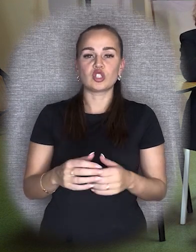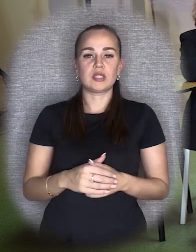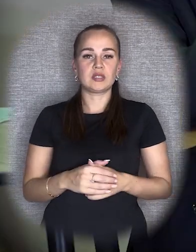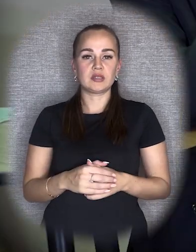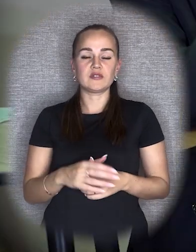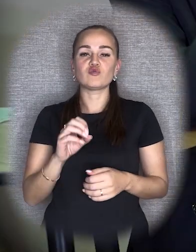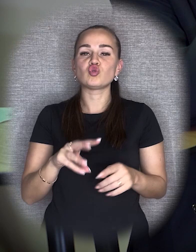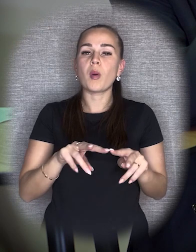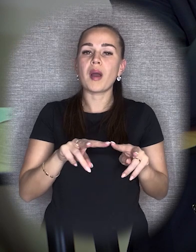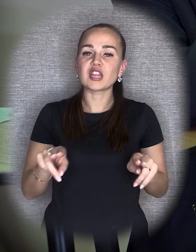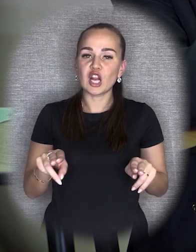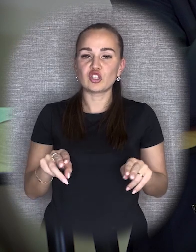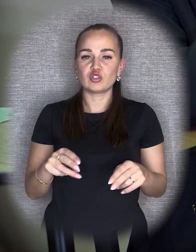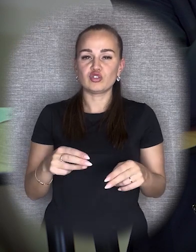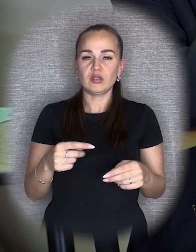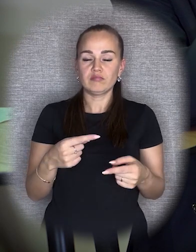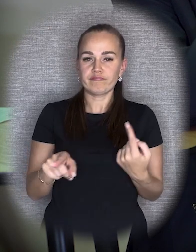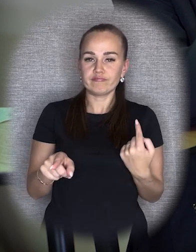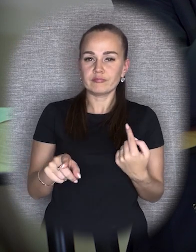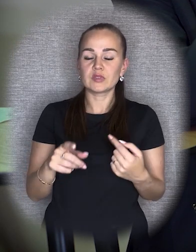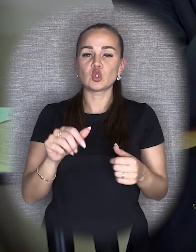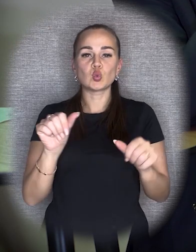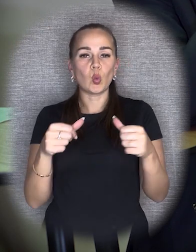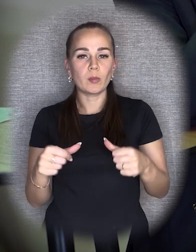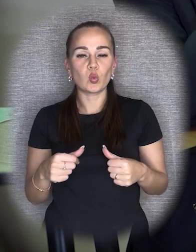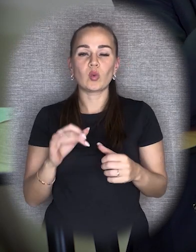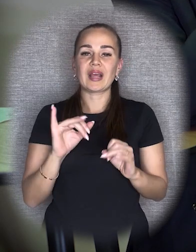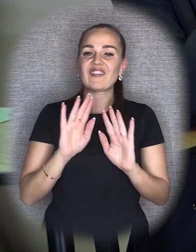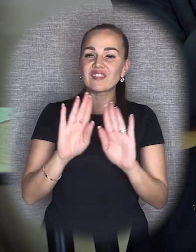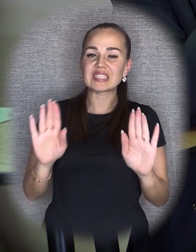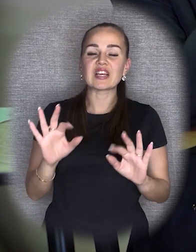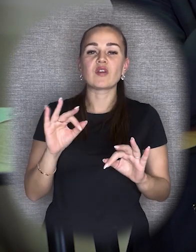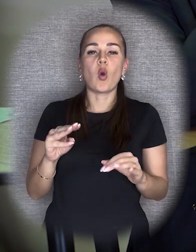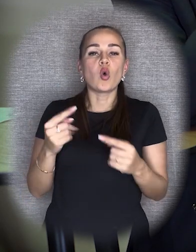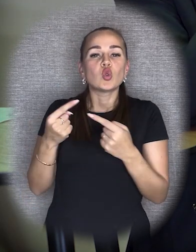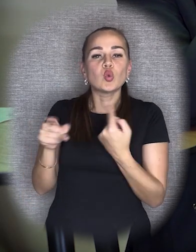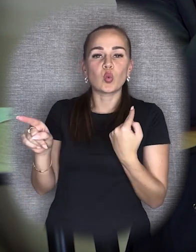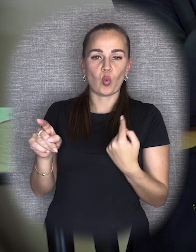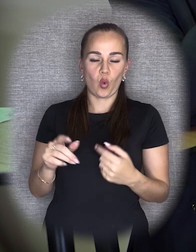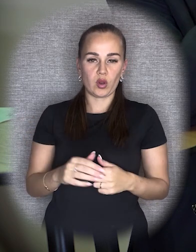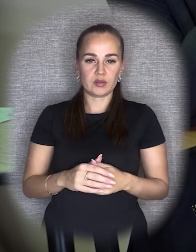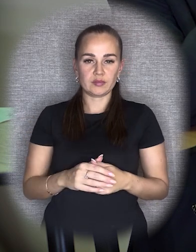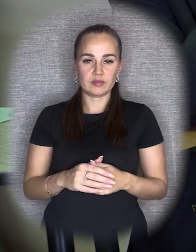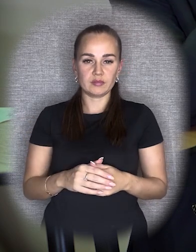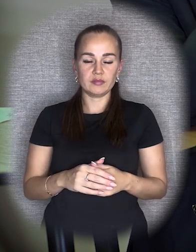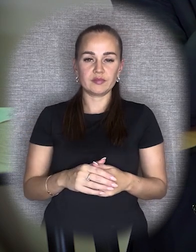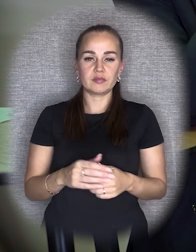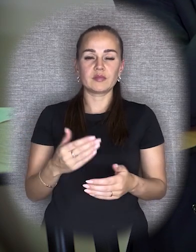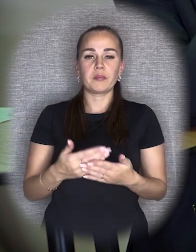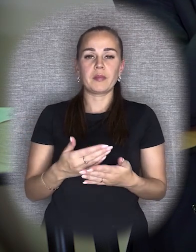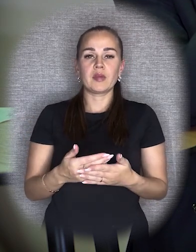чем отличие именно скульптурной выставки от любой другой, в которой и скульптура, и